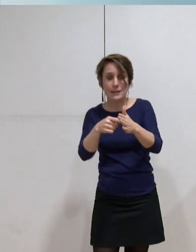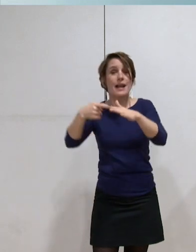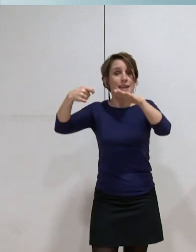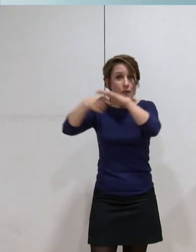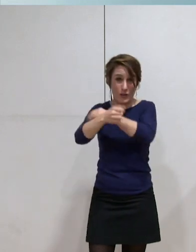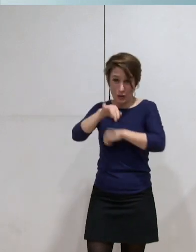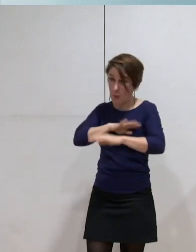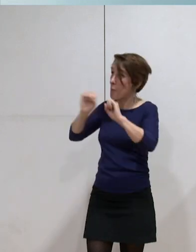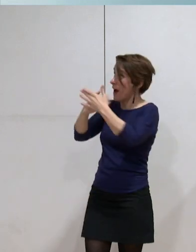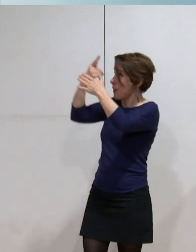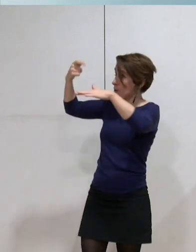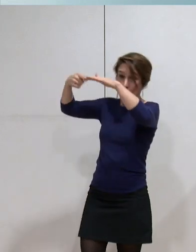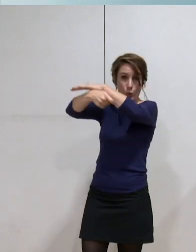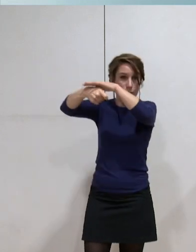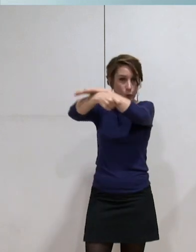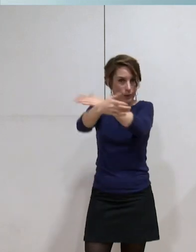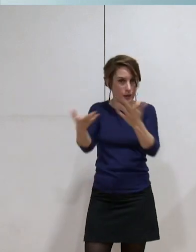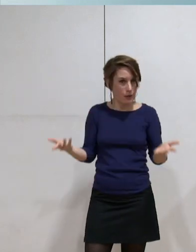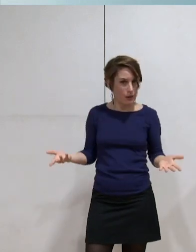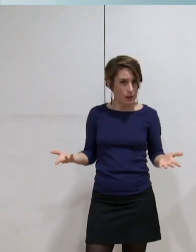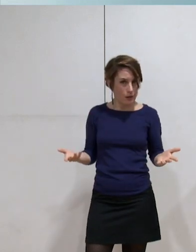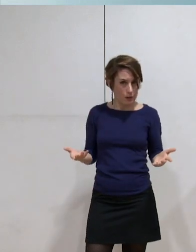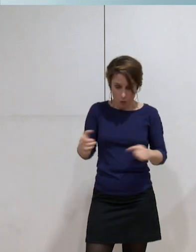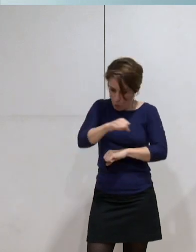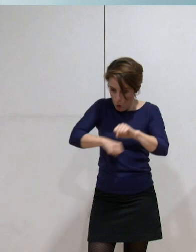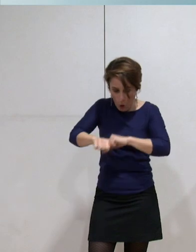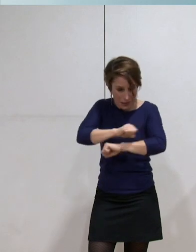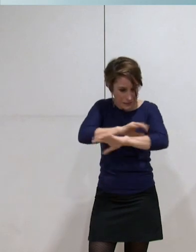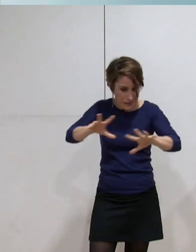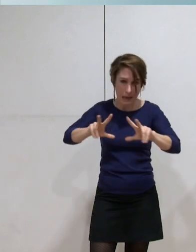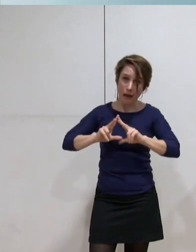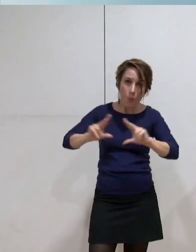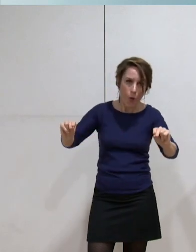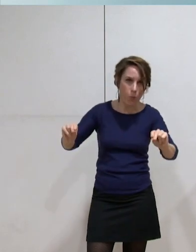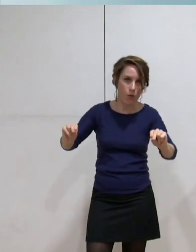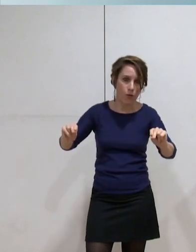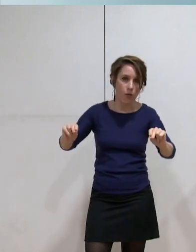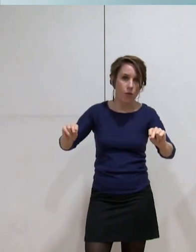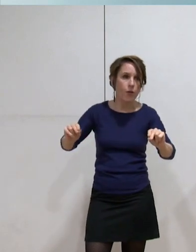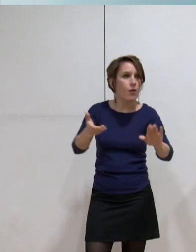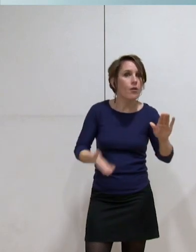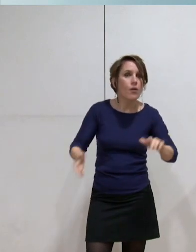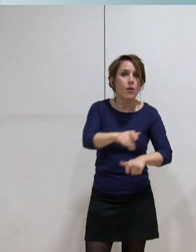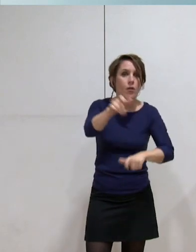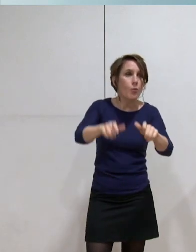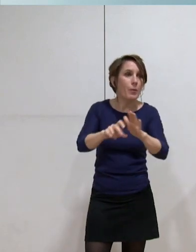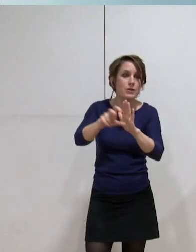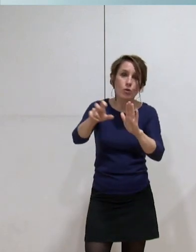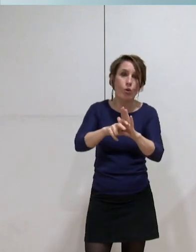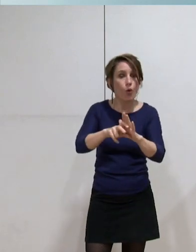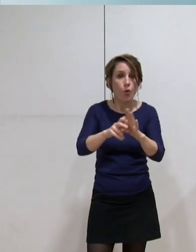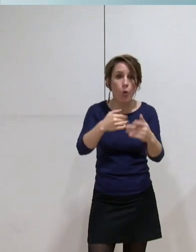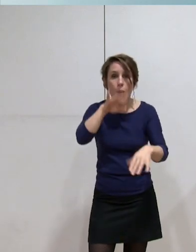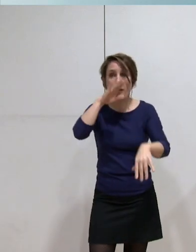métropole les choses ont donc été faites clairement proprement sans que les Grenaux de bois a été pénalisé